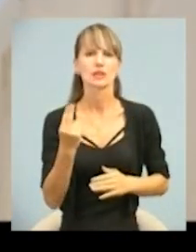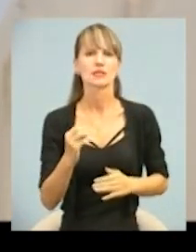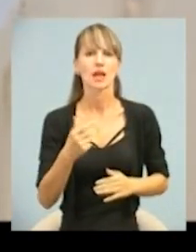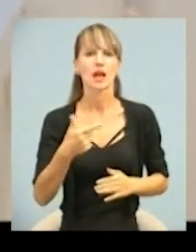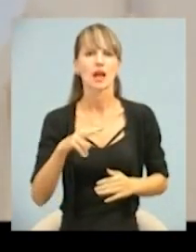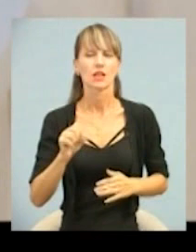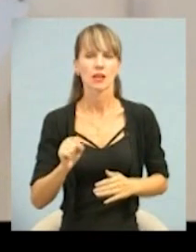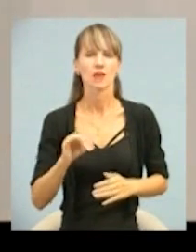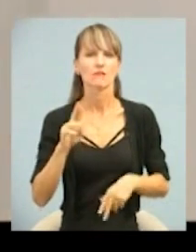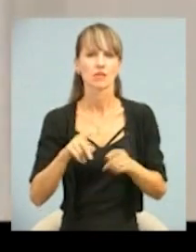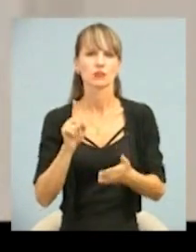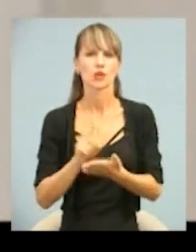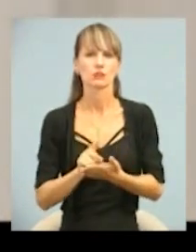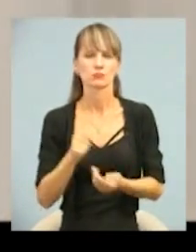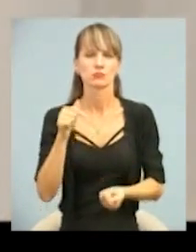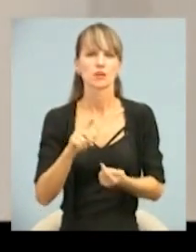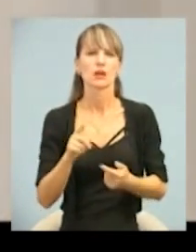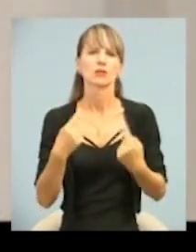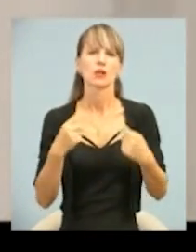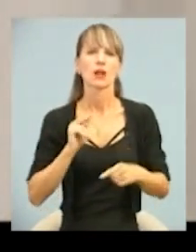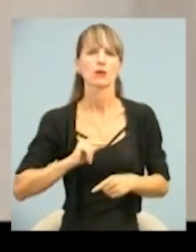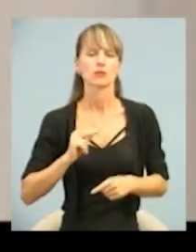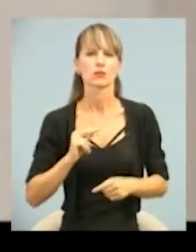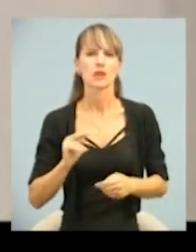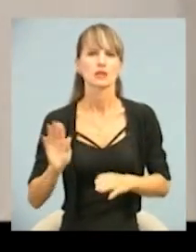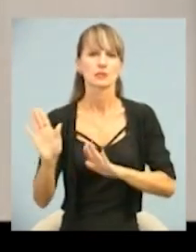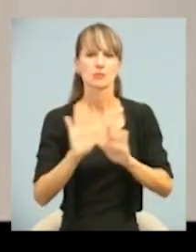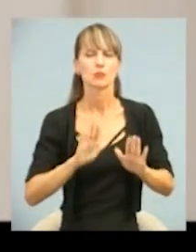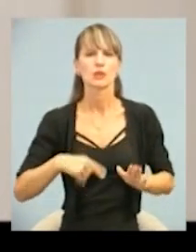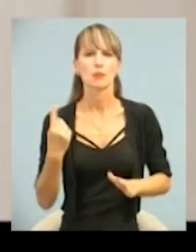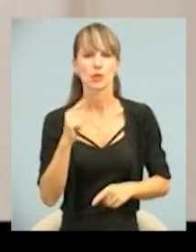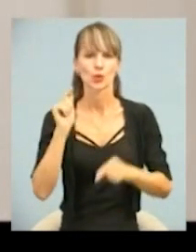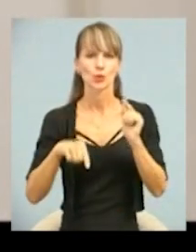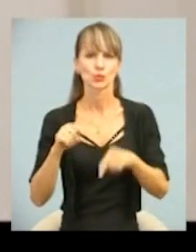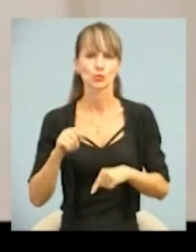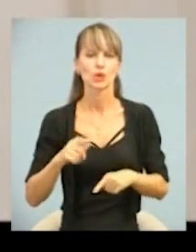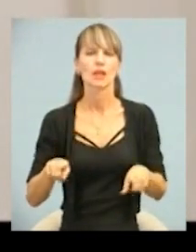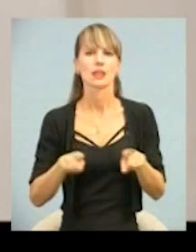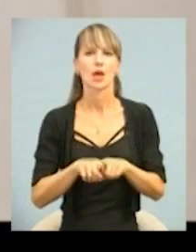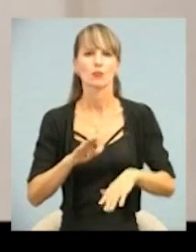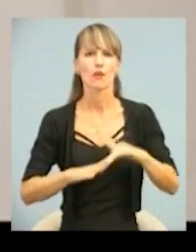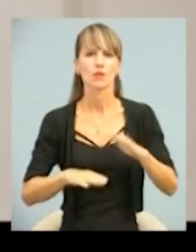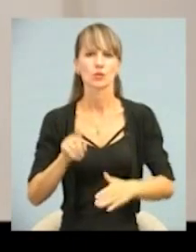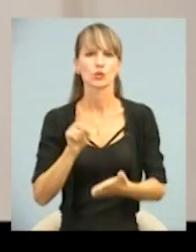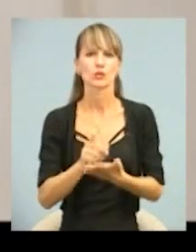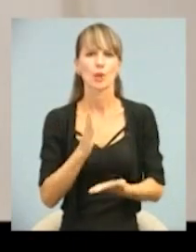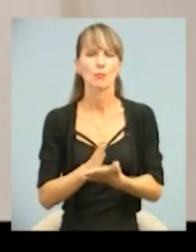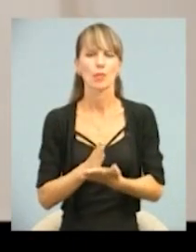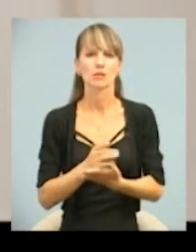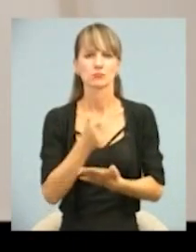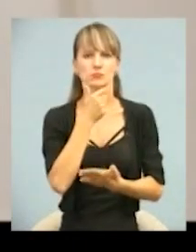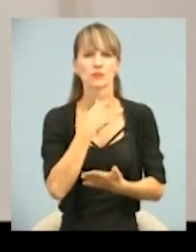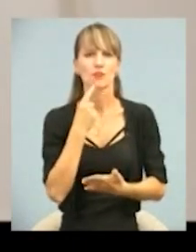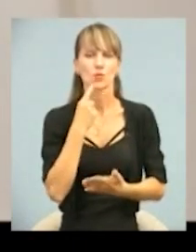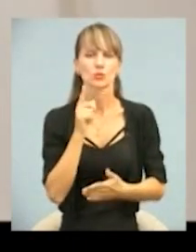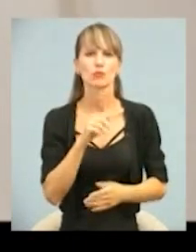фарба має до них підходити. Інакше робота маляра змиється після першого дощу. Також професіонали повинні мати естетичний